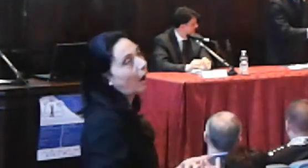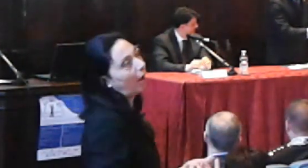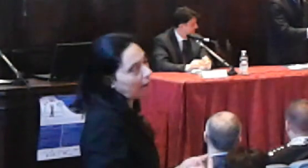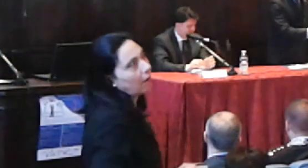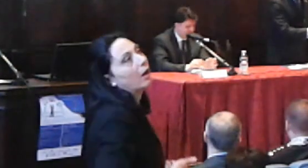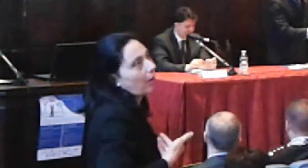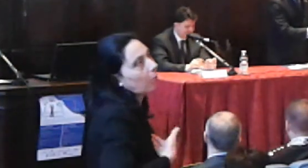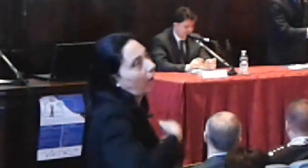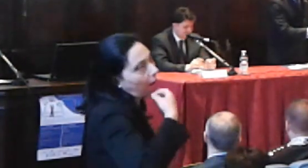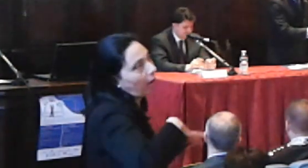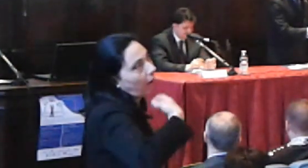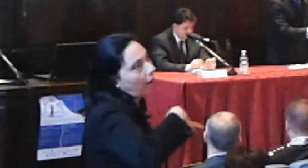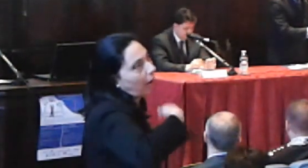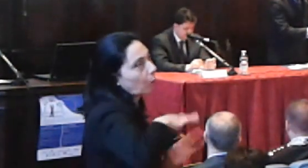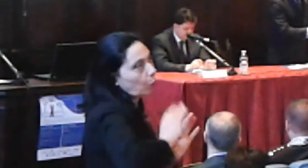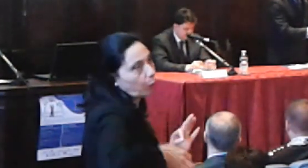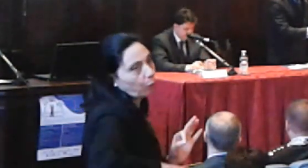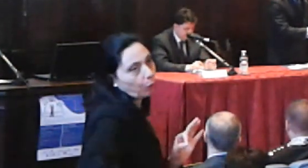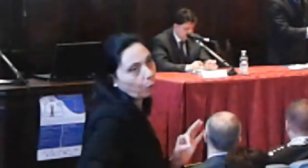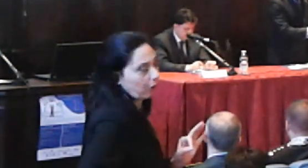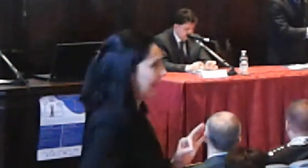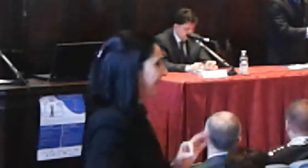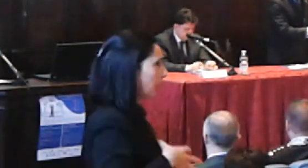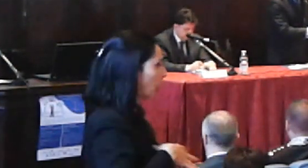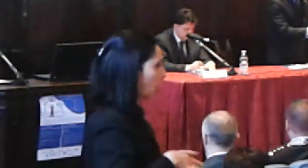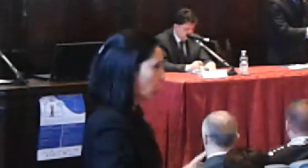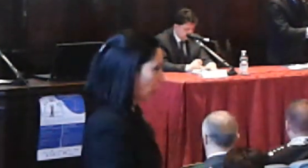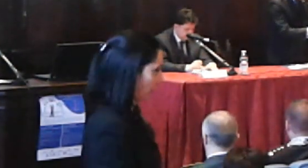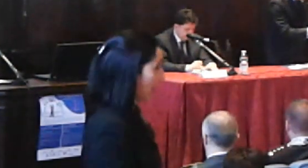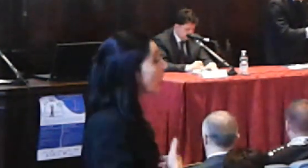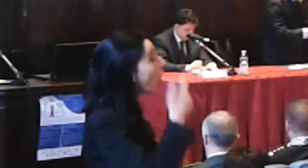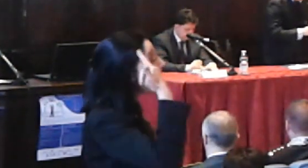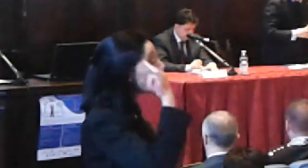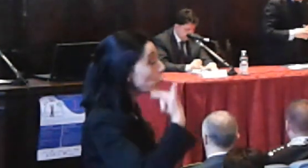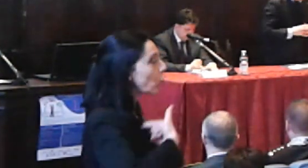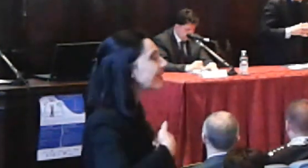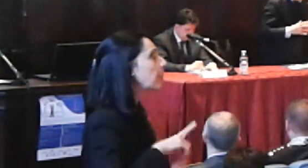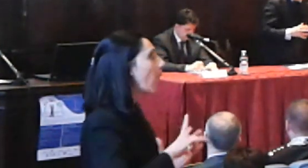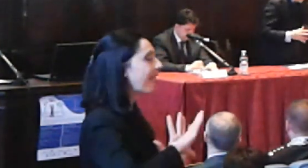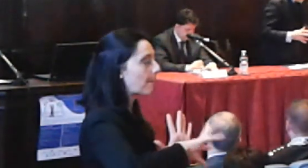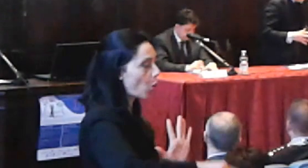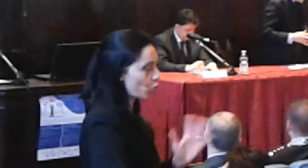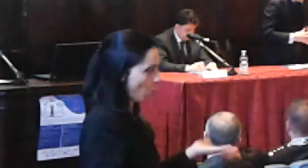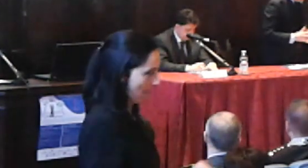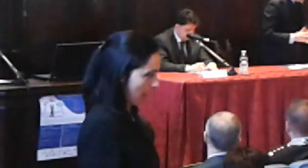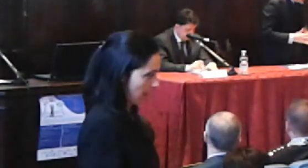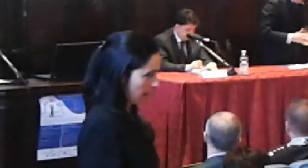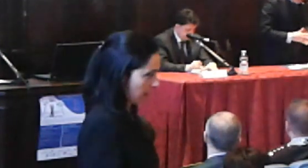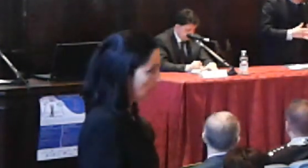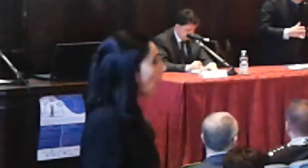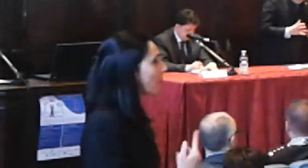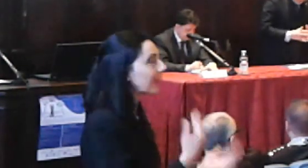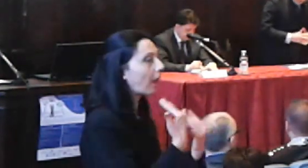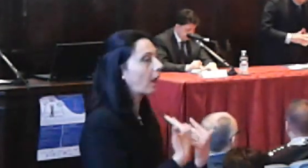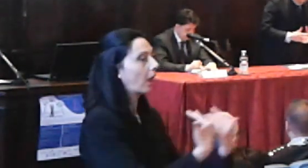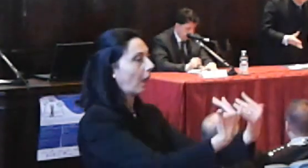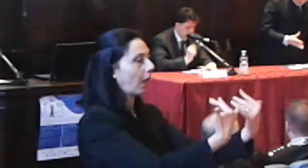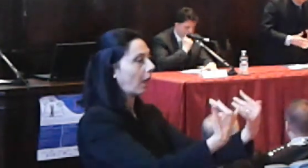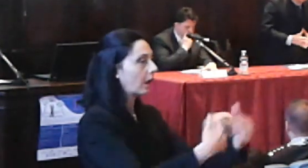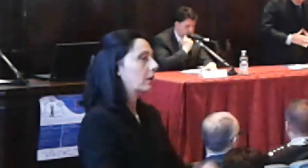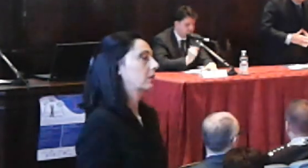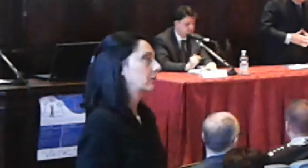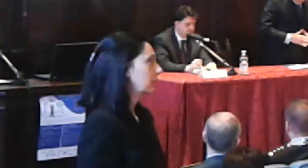volte anche tediosi, perché so bene quanto tempo sottraggono al tempo di resistenza dell'uditorio. Voglio soltanto